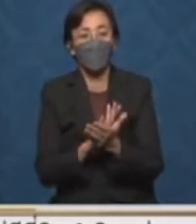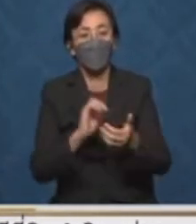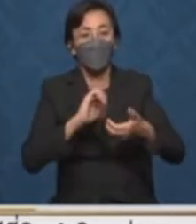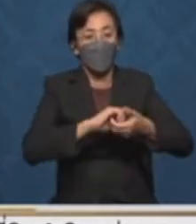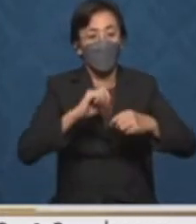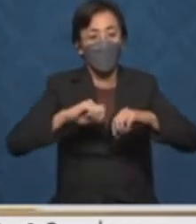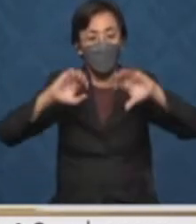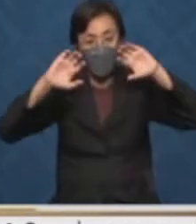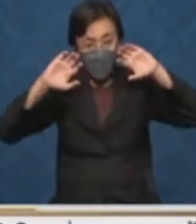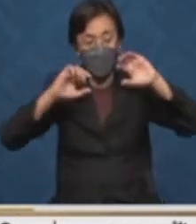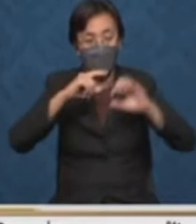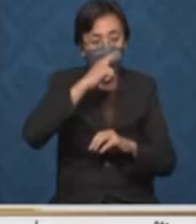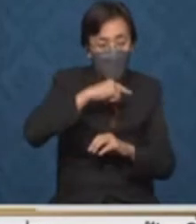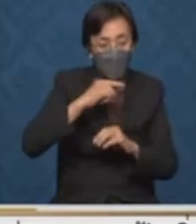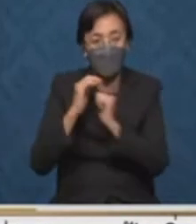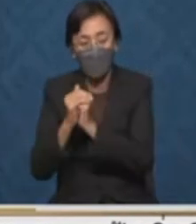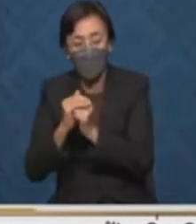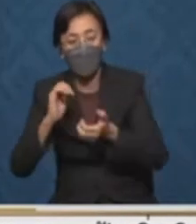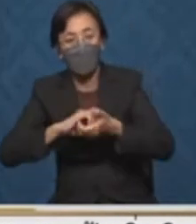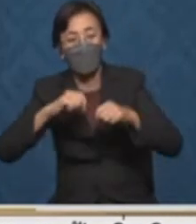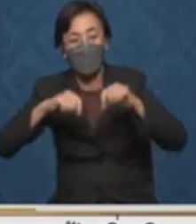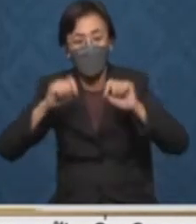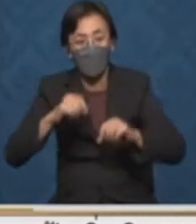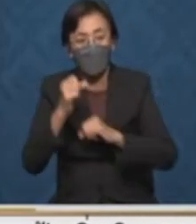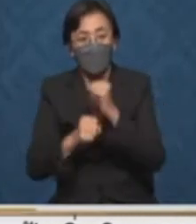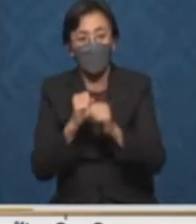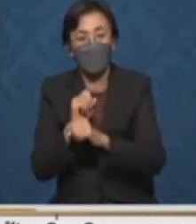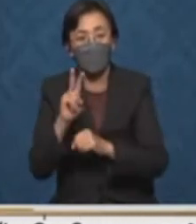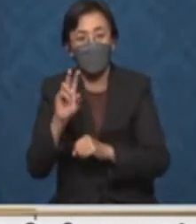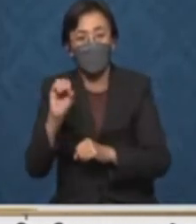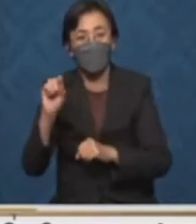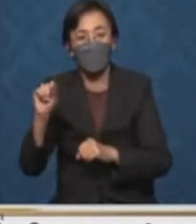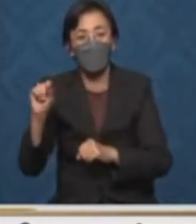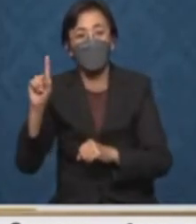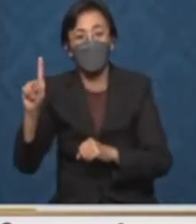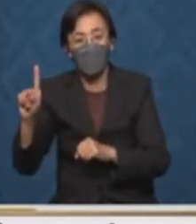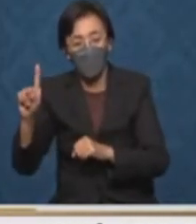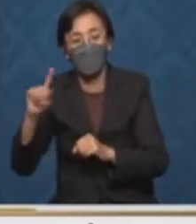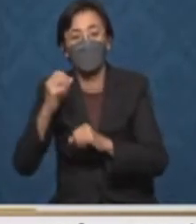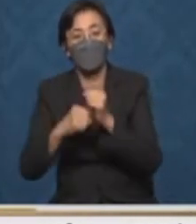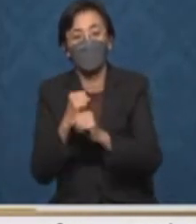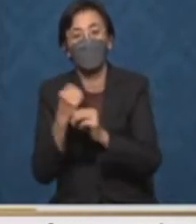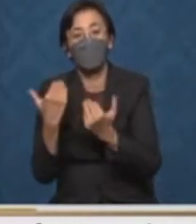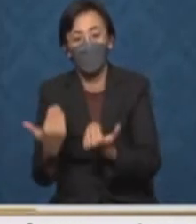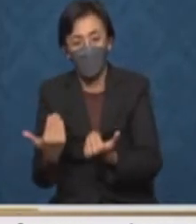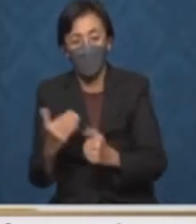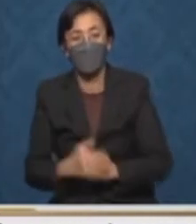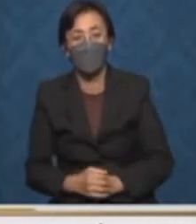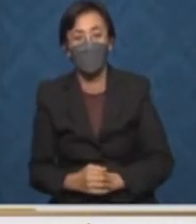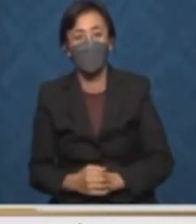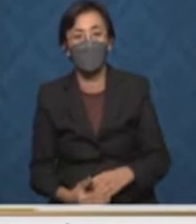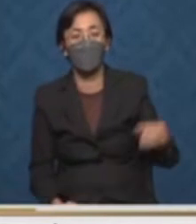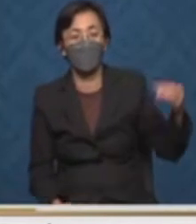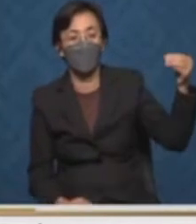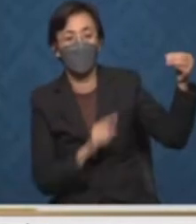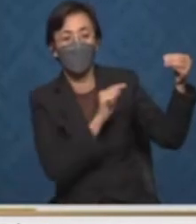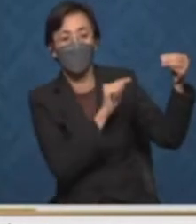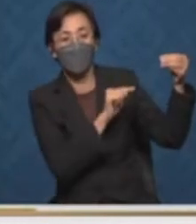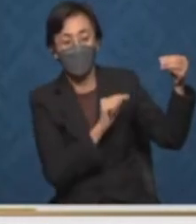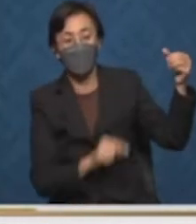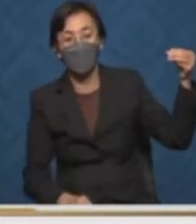ฮะทำเมื่อปี2021ก็คือปีนี้นะครับ2021และก็ G2GK เนี่